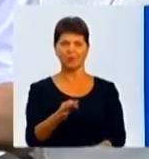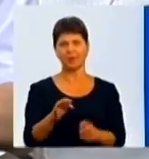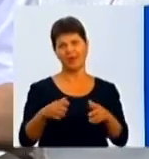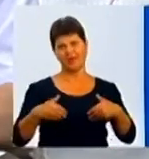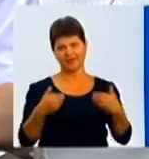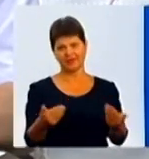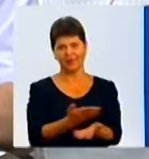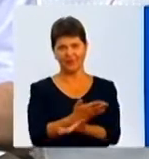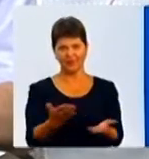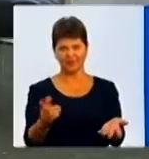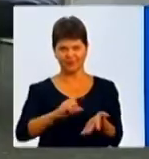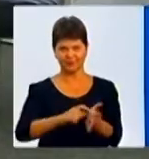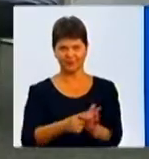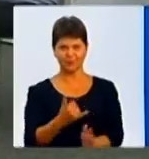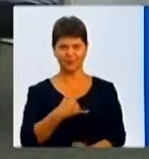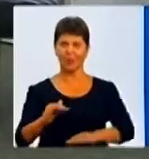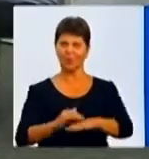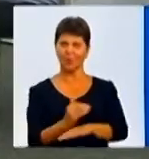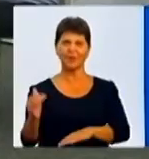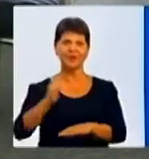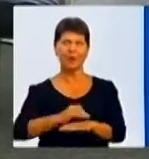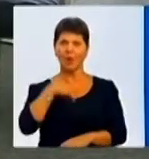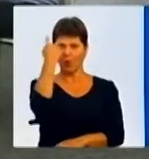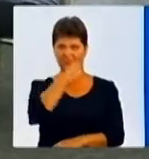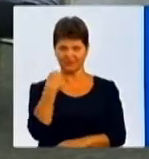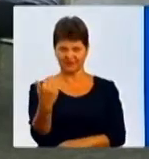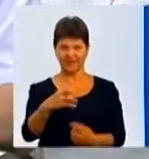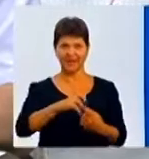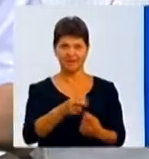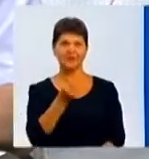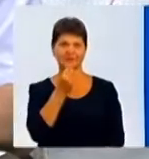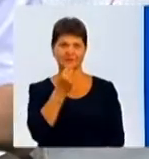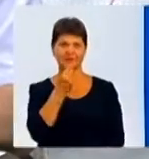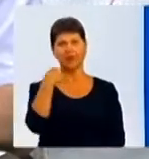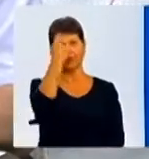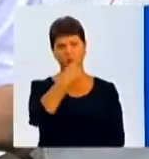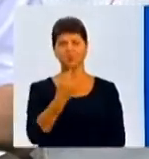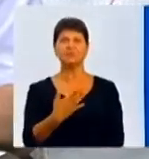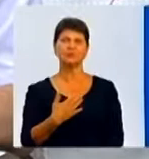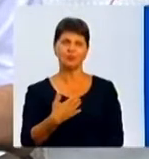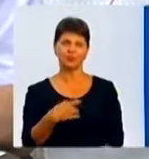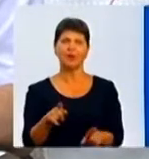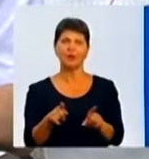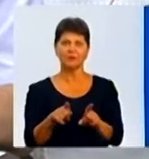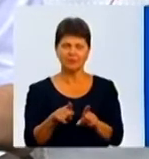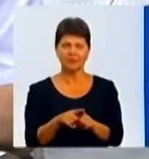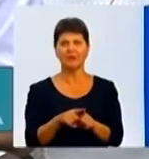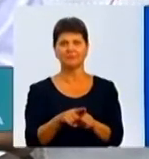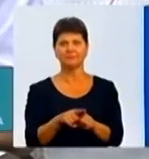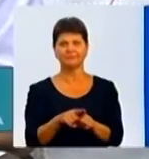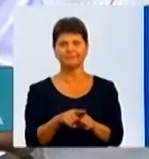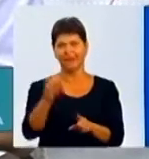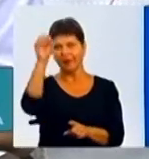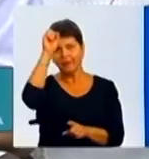нашій студії. Добрий вечір. Особисто ви гриби їсте? Особисто я також грішу цим ділом,